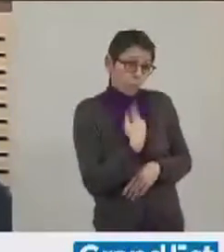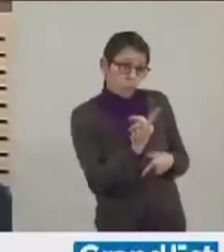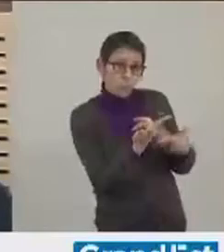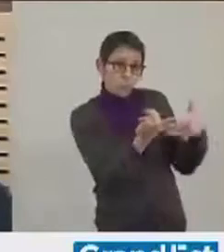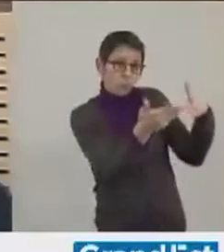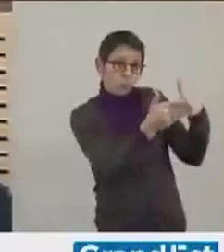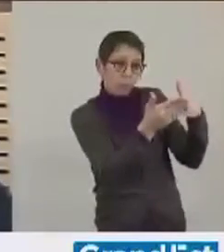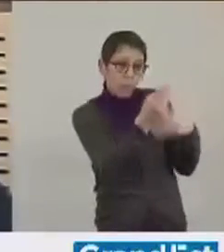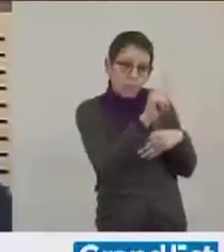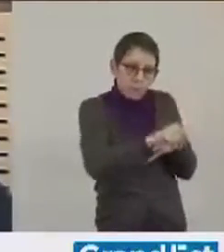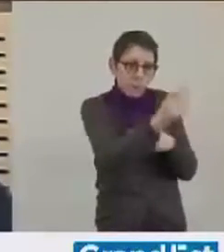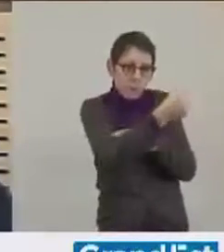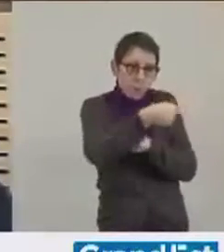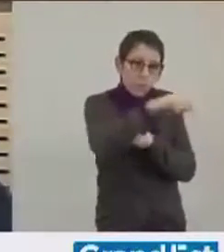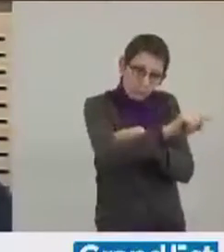votre position.